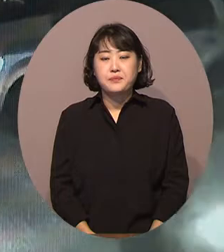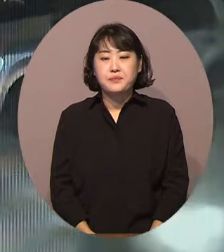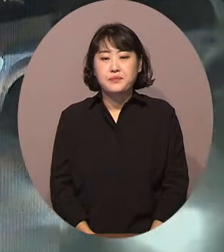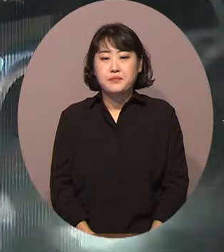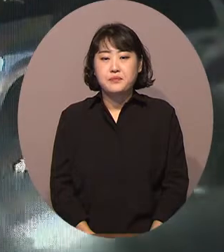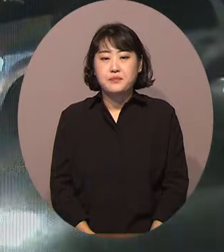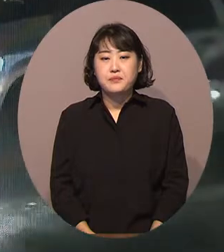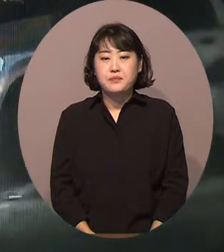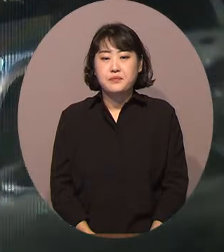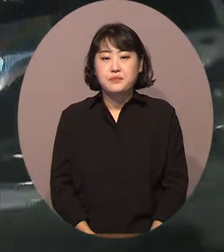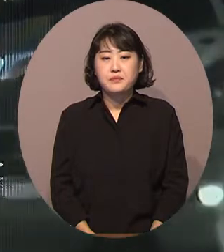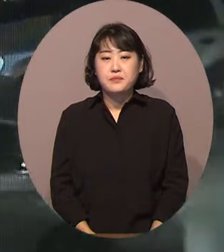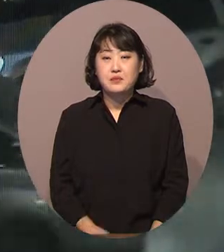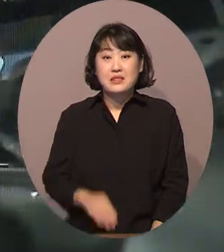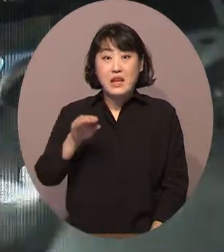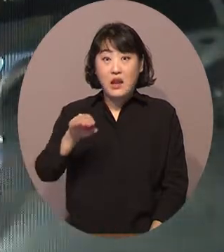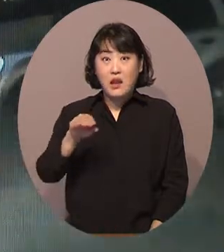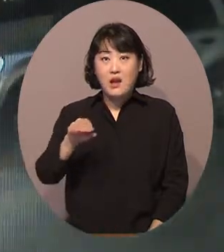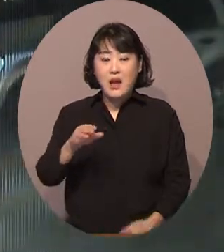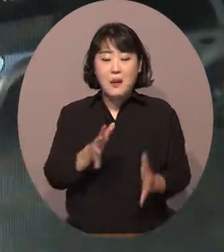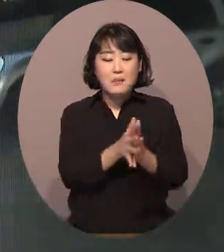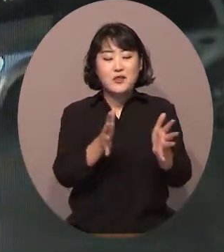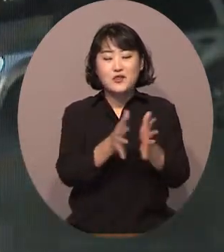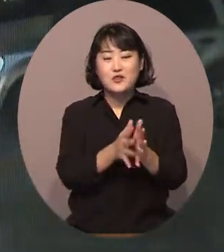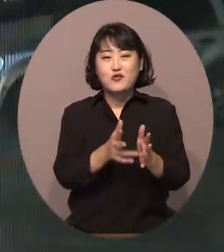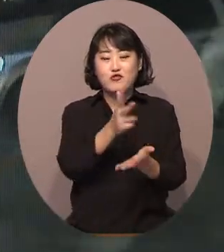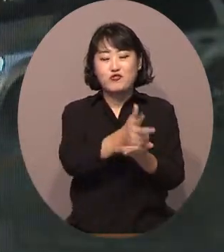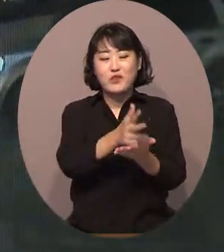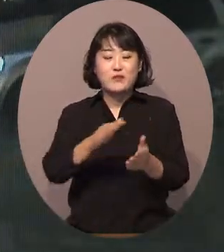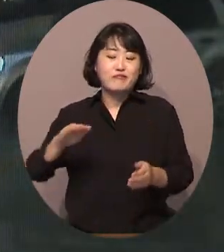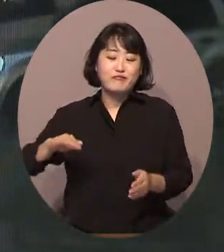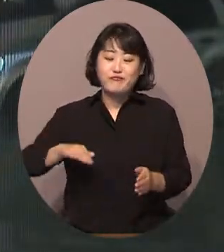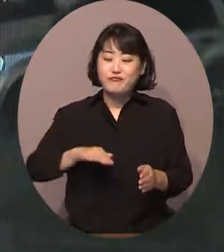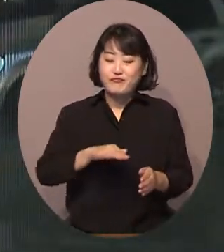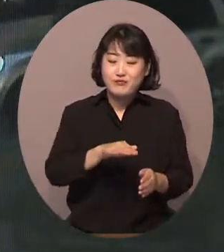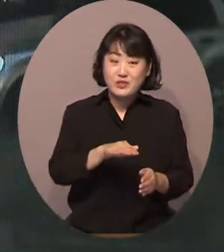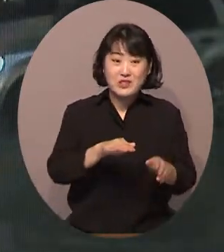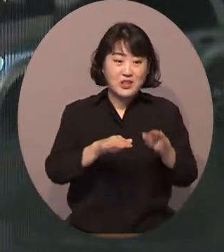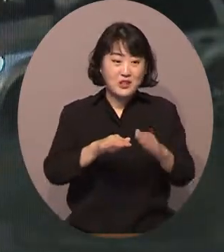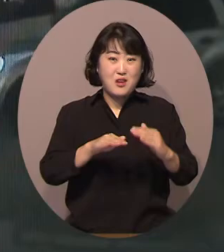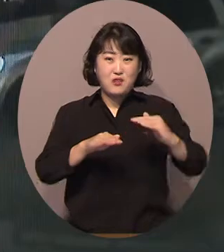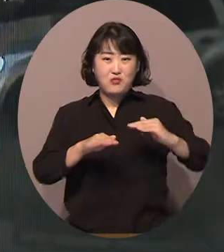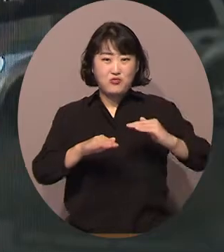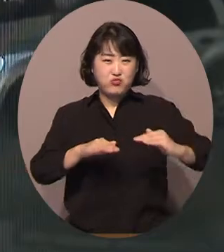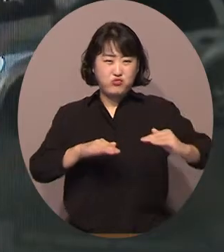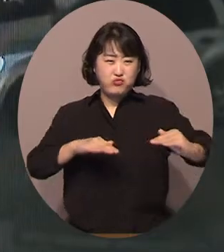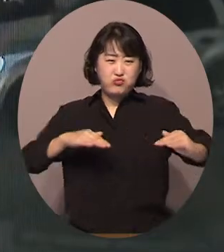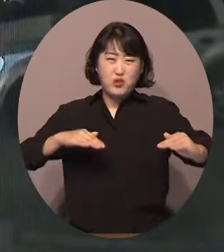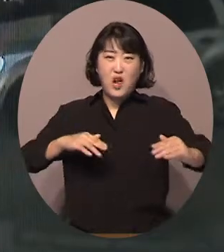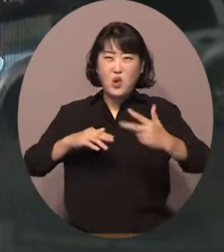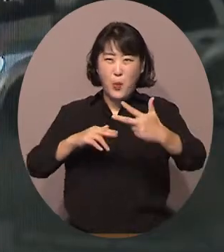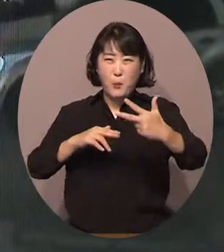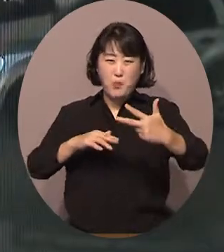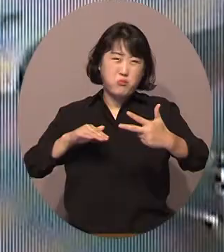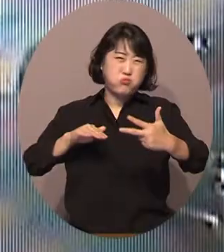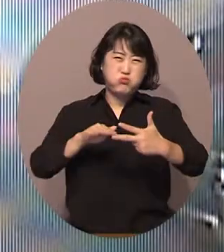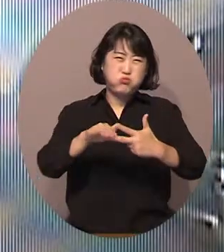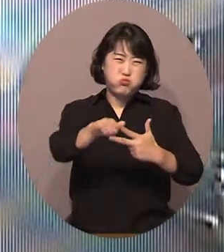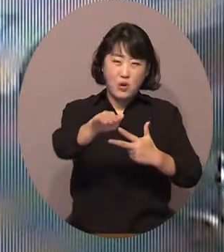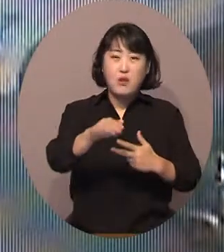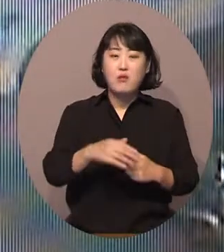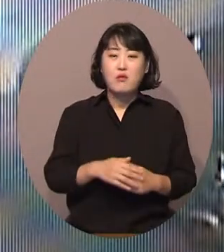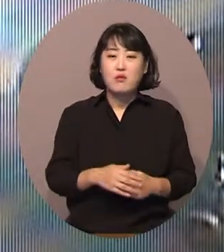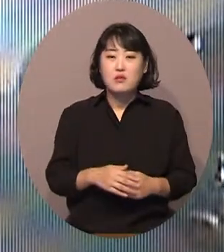기자입니다 승용차 한대가 아파트 주차장으로 들어서더니 주차된 차량 일곱 대를 줄줄히 들이받습니다